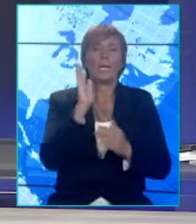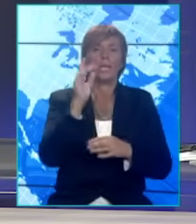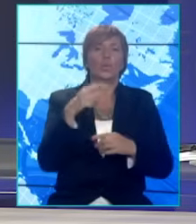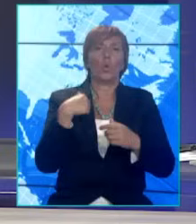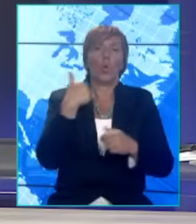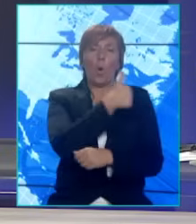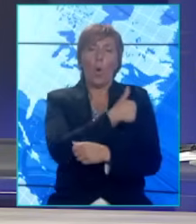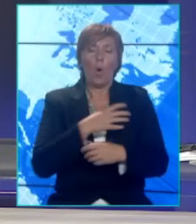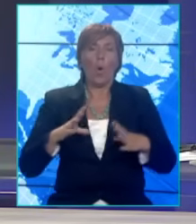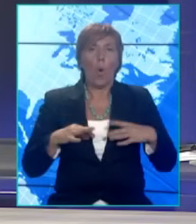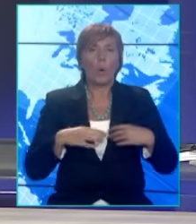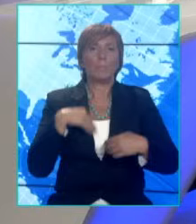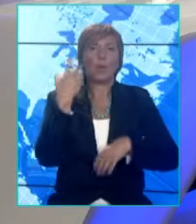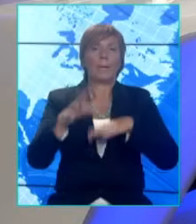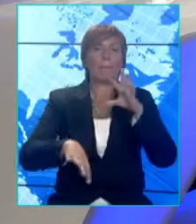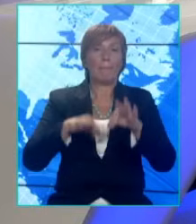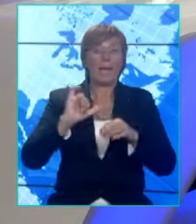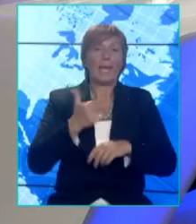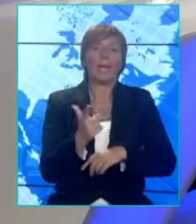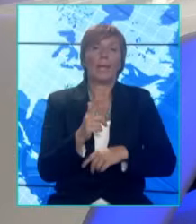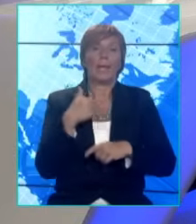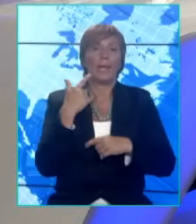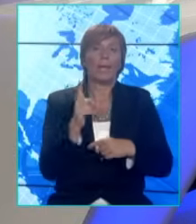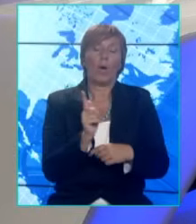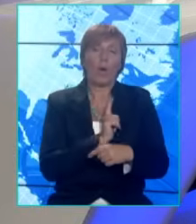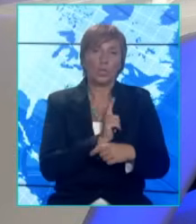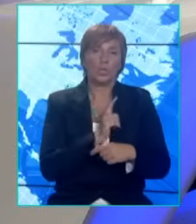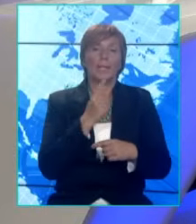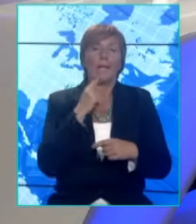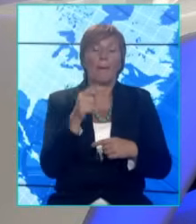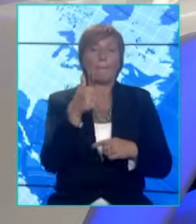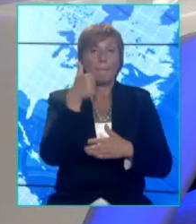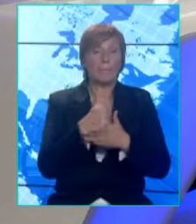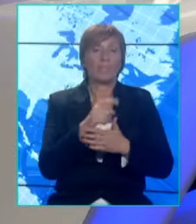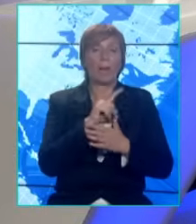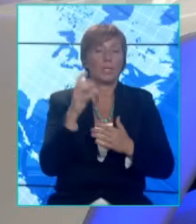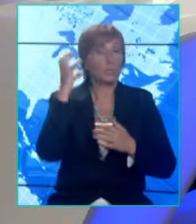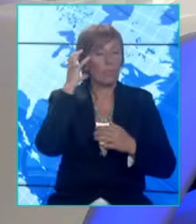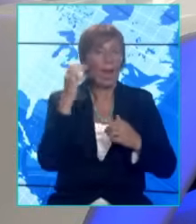li zaista realno očekivati da prva međuvladina konferencija bude nekad na jesen?